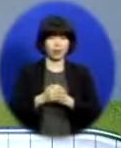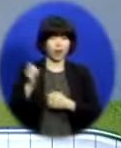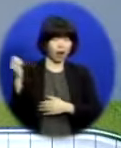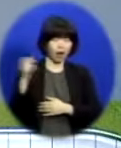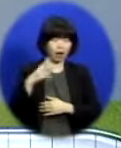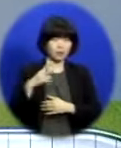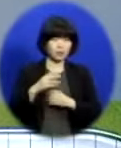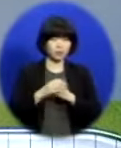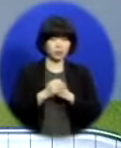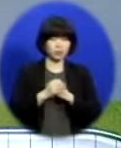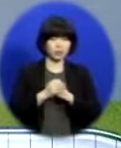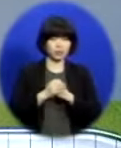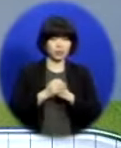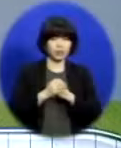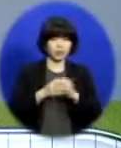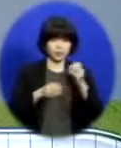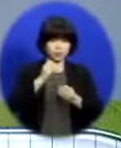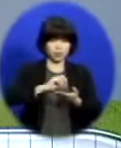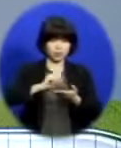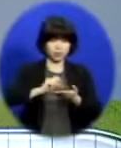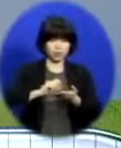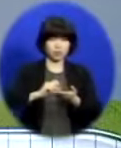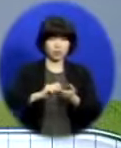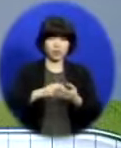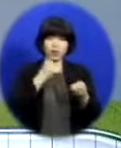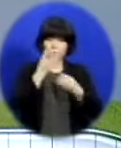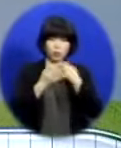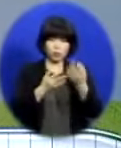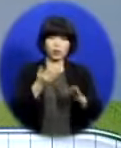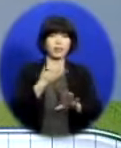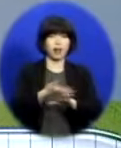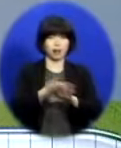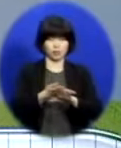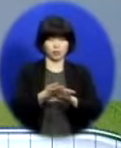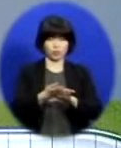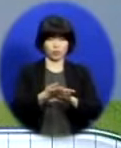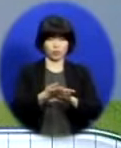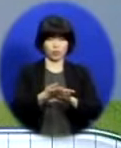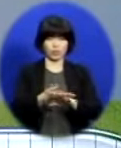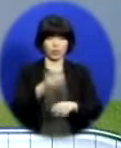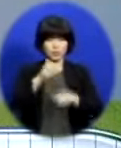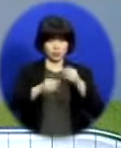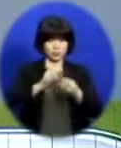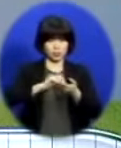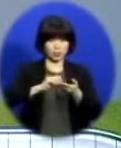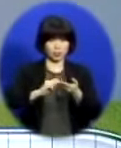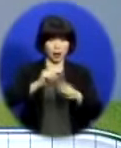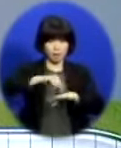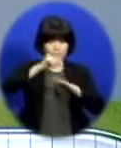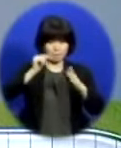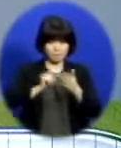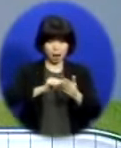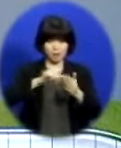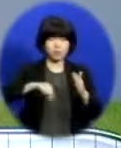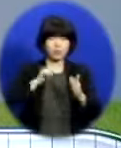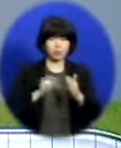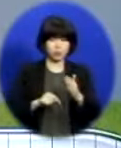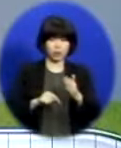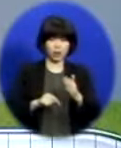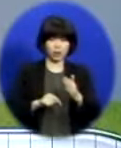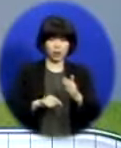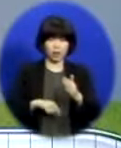갑자기이 시편 기자가 고백이 이상하게 달라집니다 그 시편 기자의 마음속에